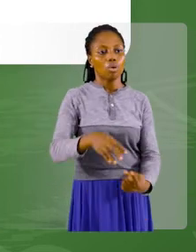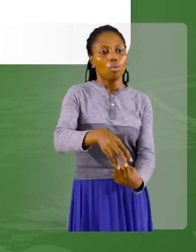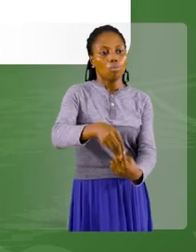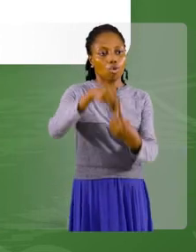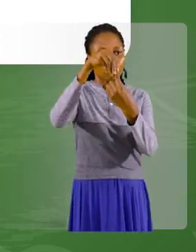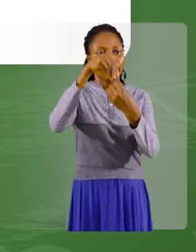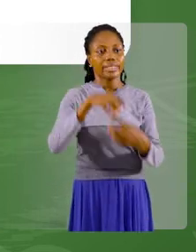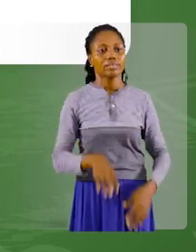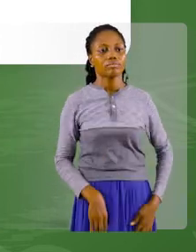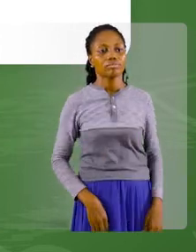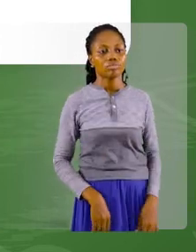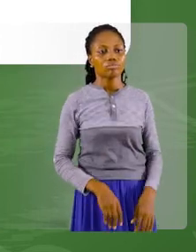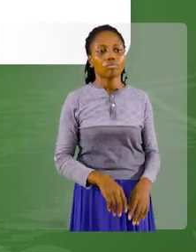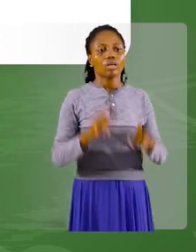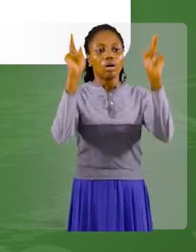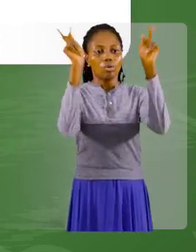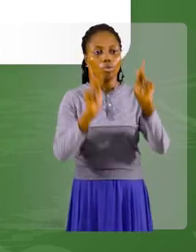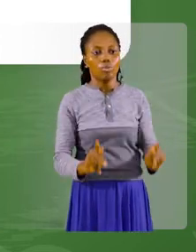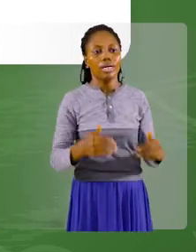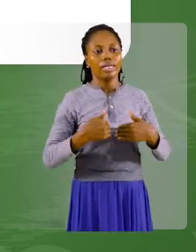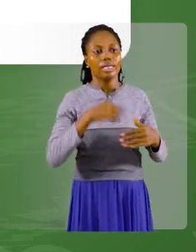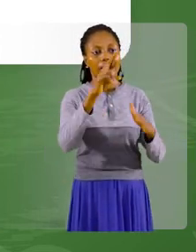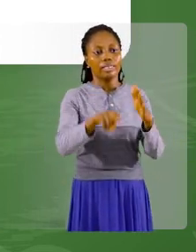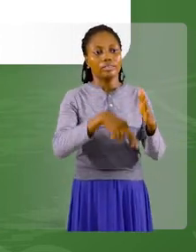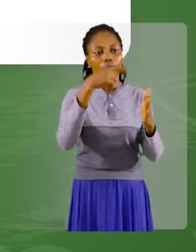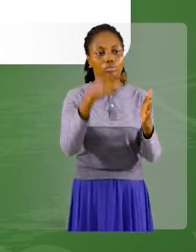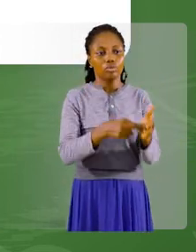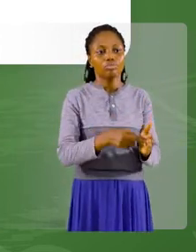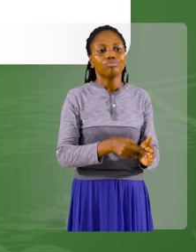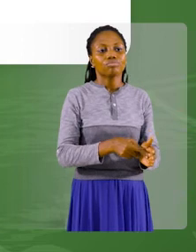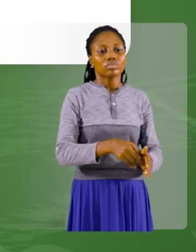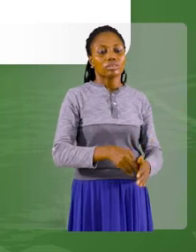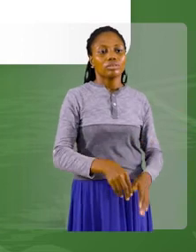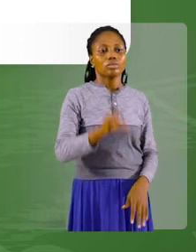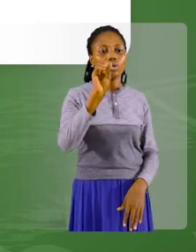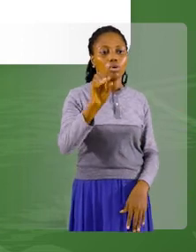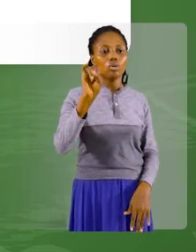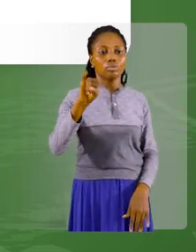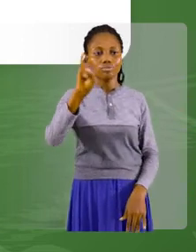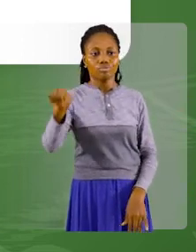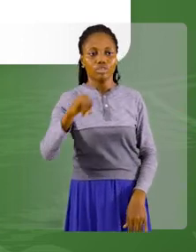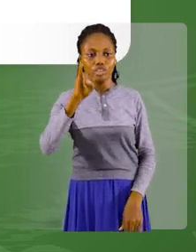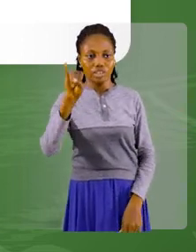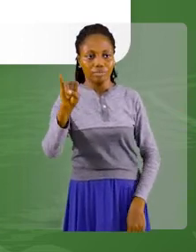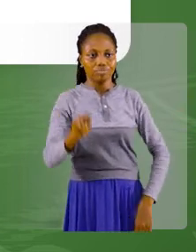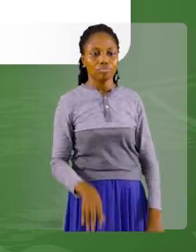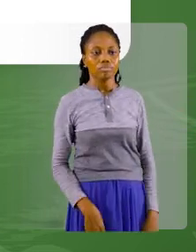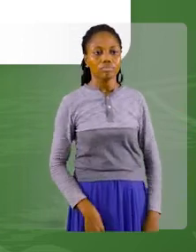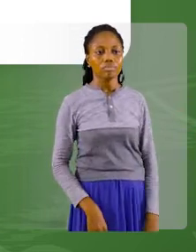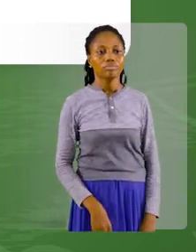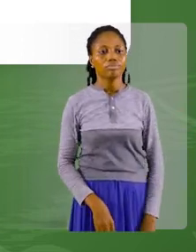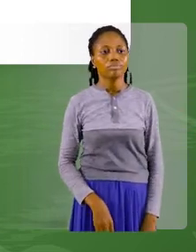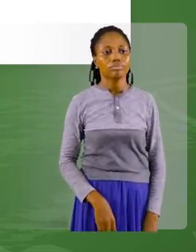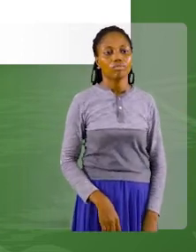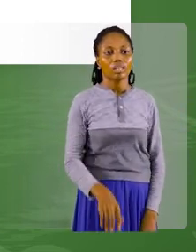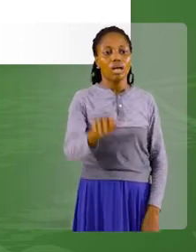Propriété. Le plan est muni d'un repère OIJ. A